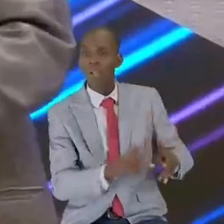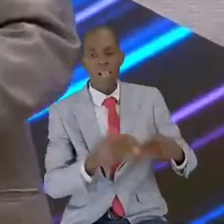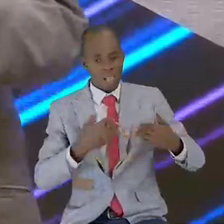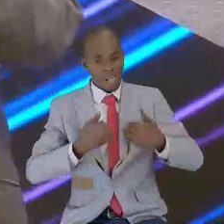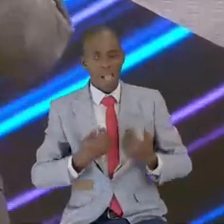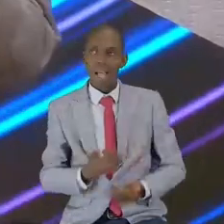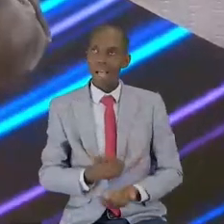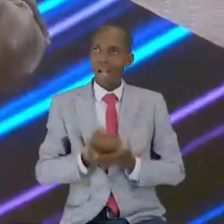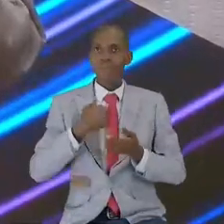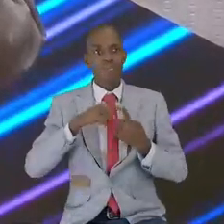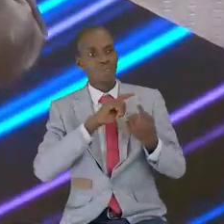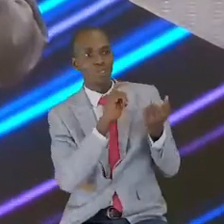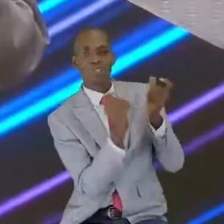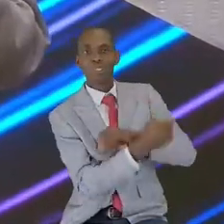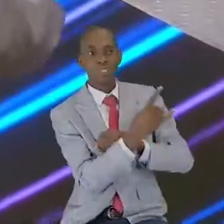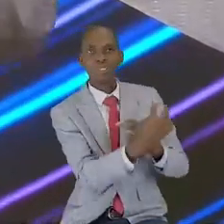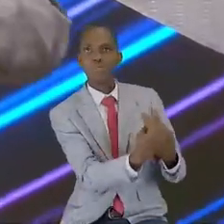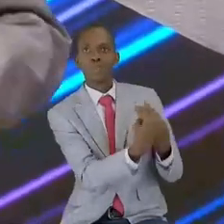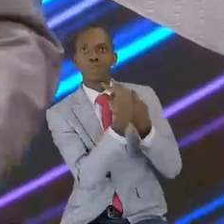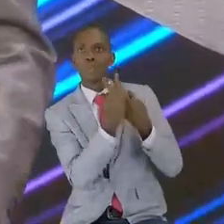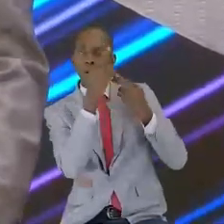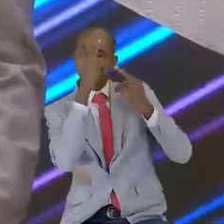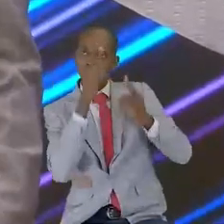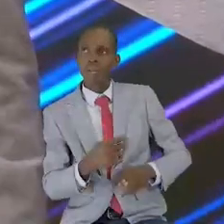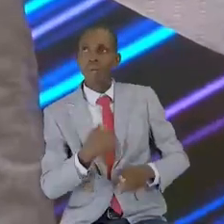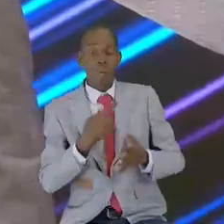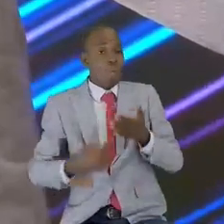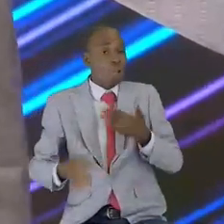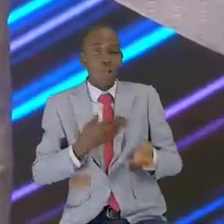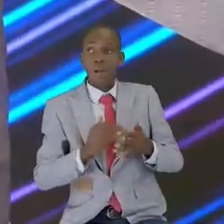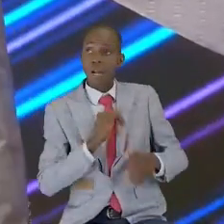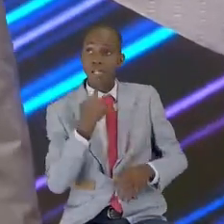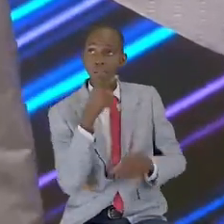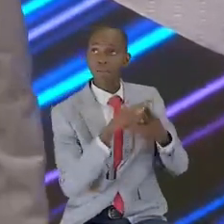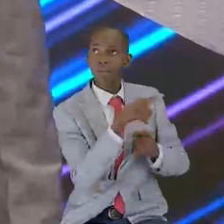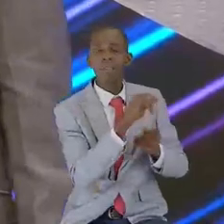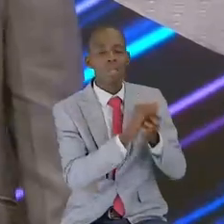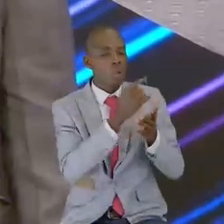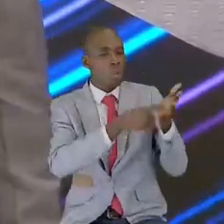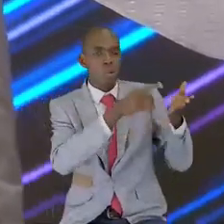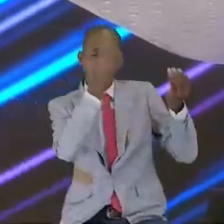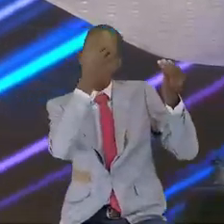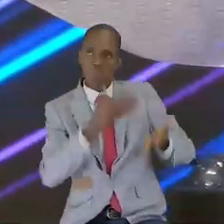l'a transformé. Et il regarde à moi maintenant. Tout ce que je dis, c'est ce qu'il fait.